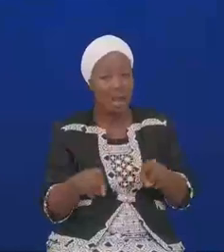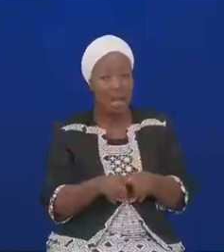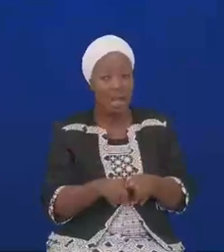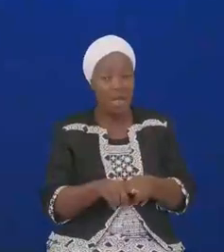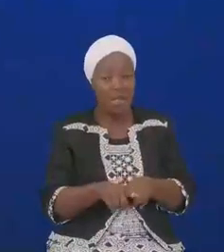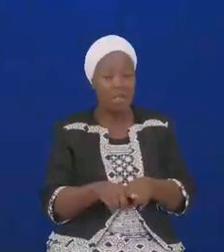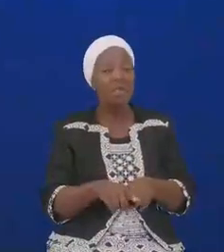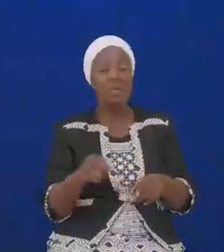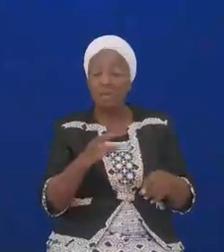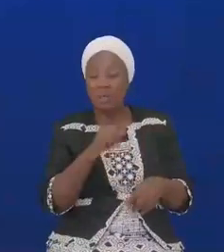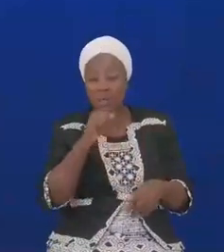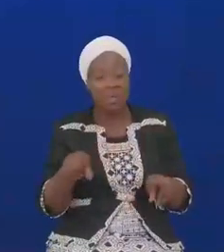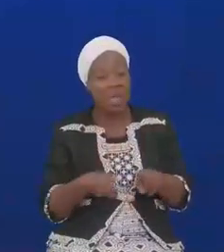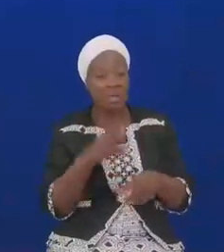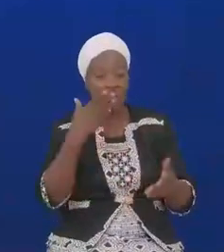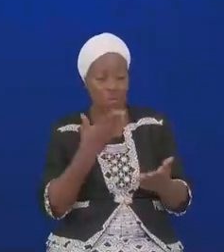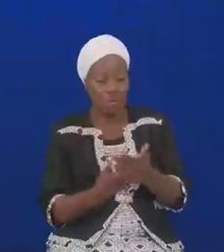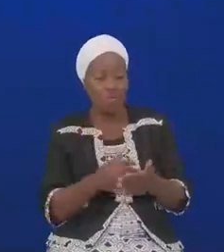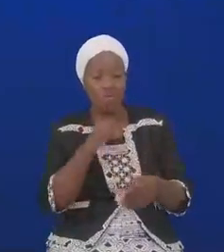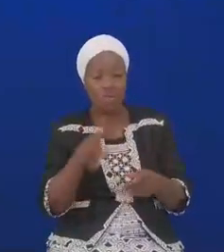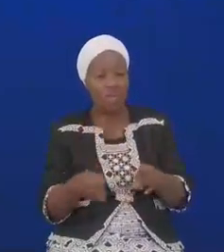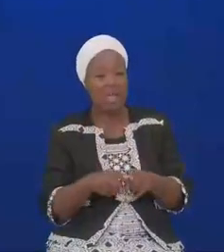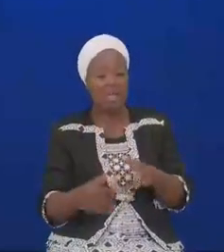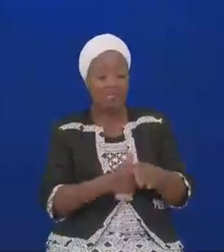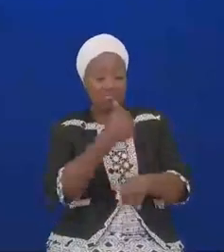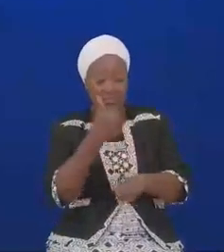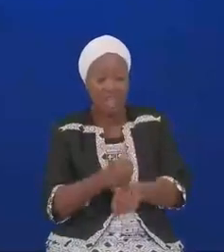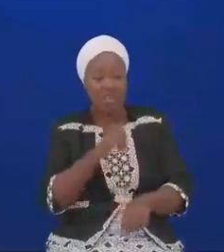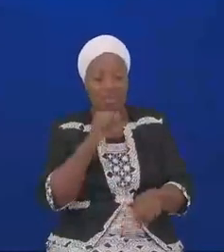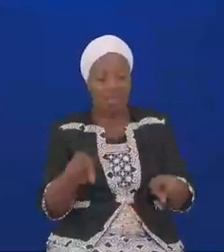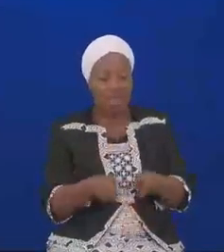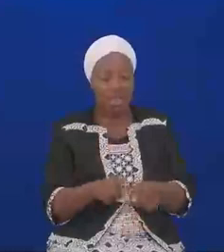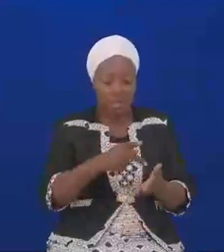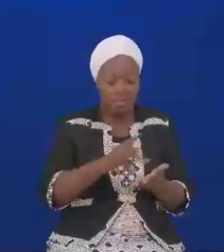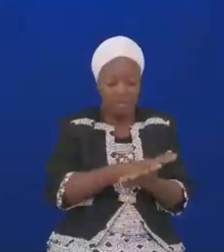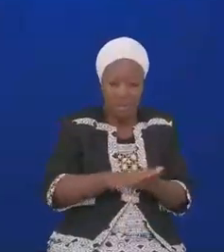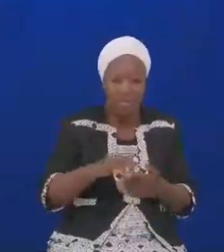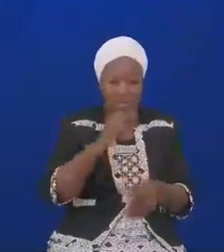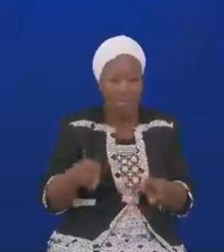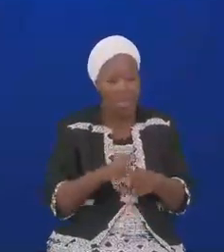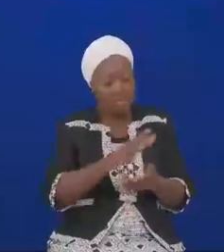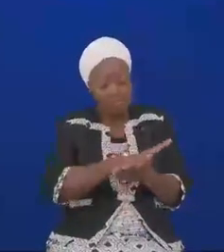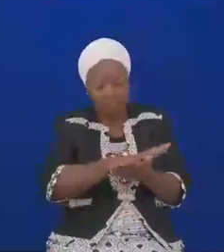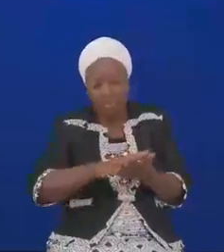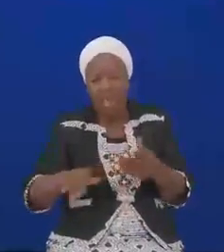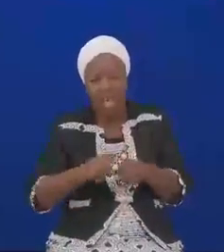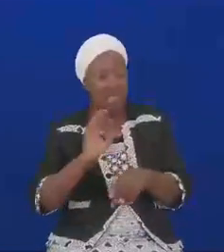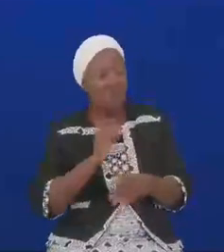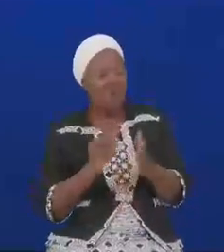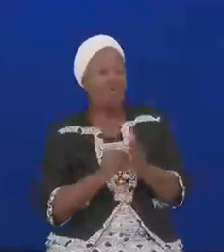n'est pas aussi bon, aussi ferme, aussi clair, aussi pur que notre salut.